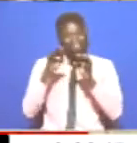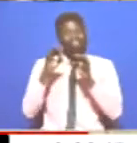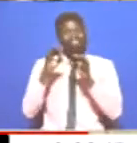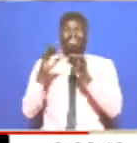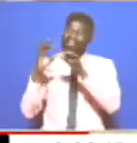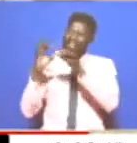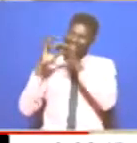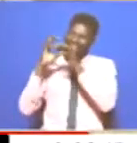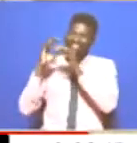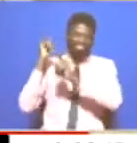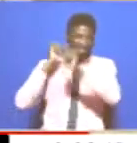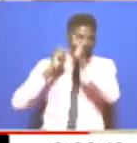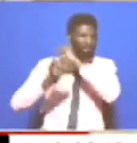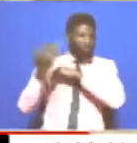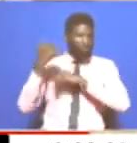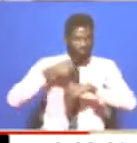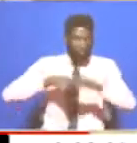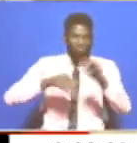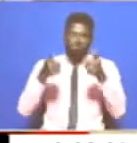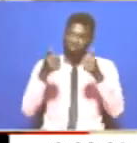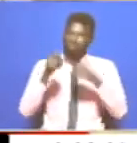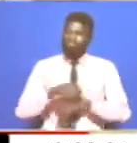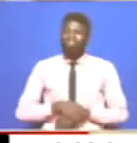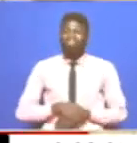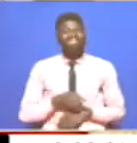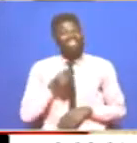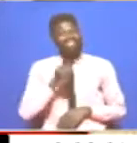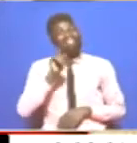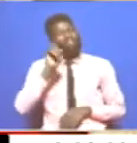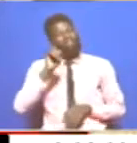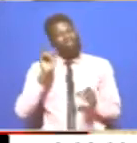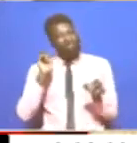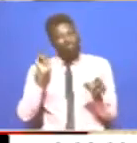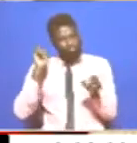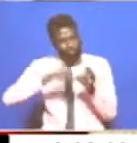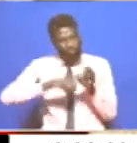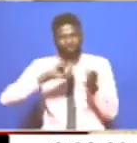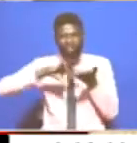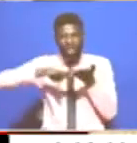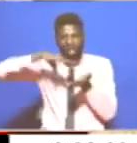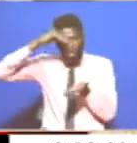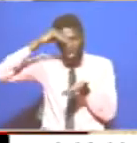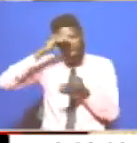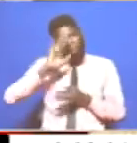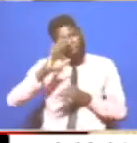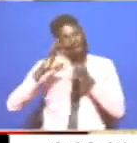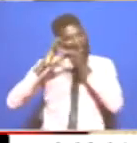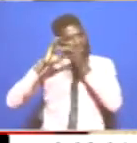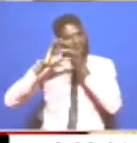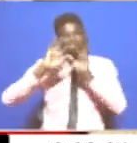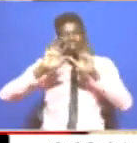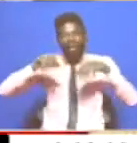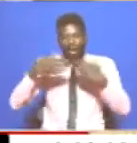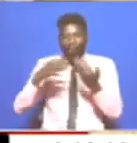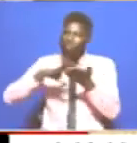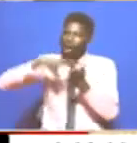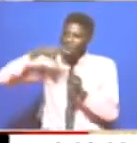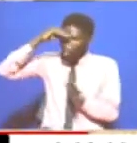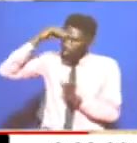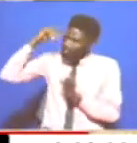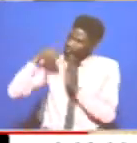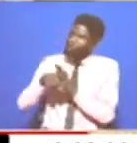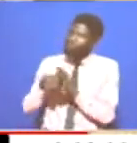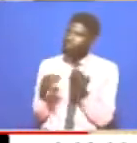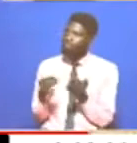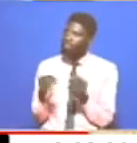lazima takao sawa tu. Waingie kinaga ubaga kusomea mila. Na wazisome kweli. Na